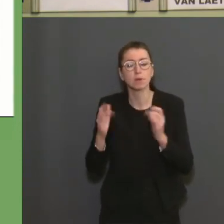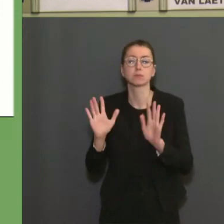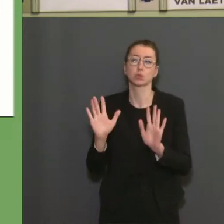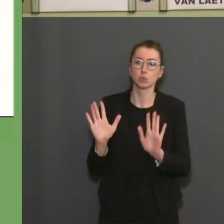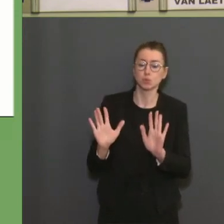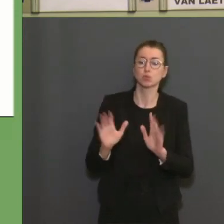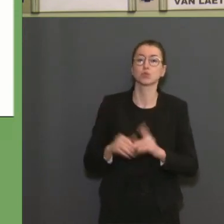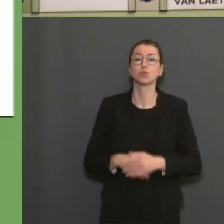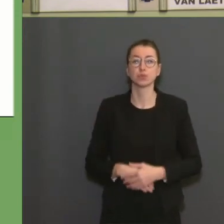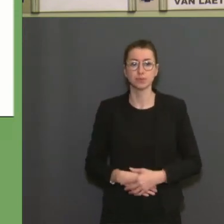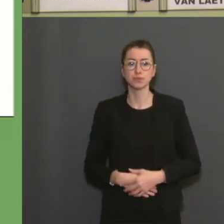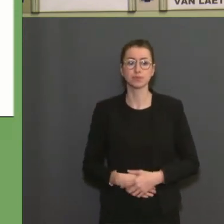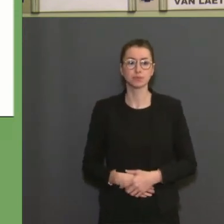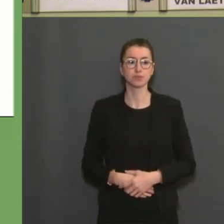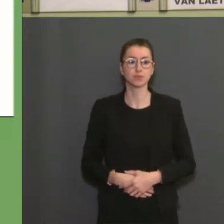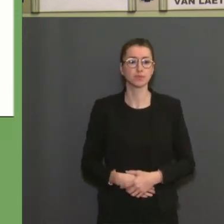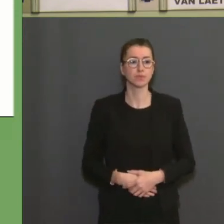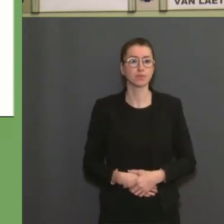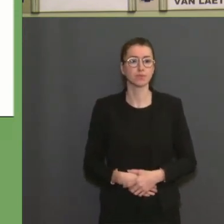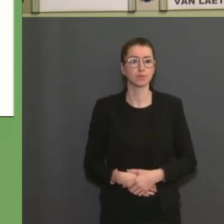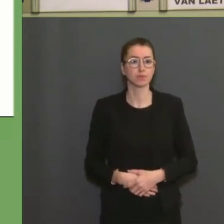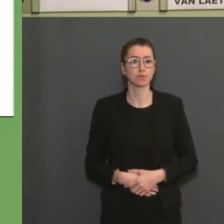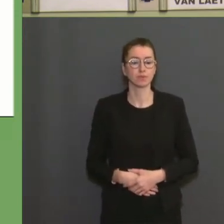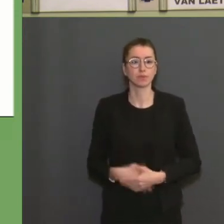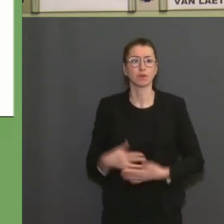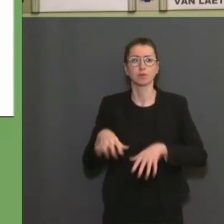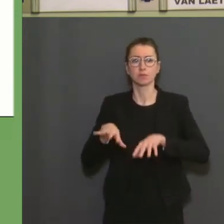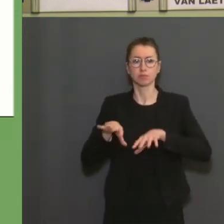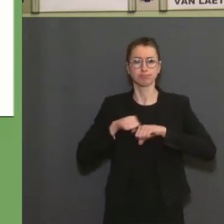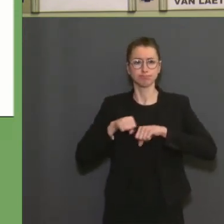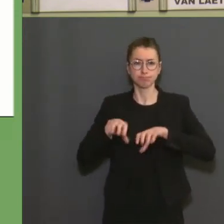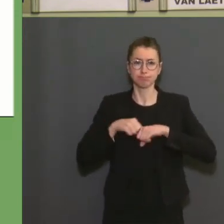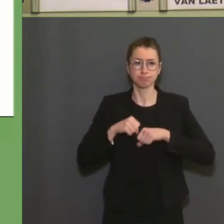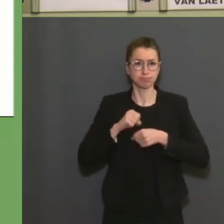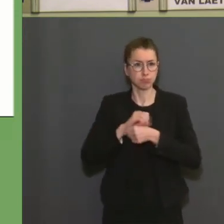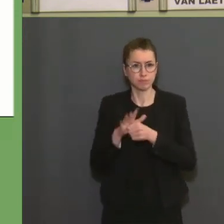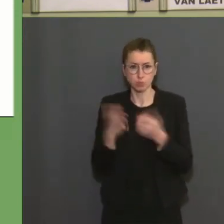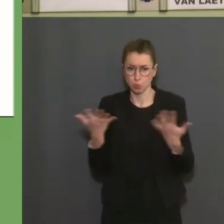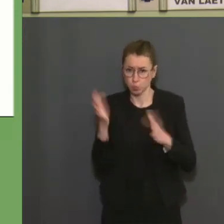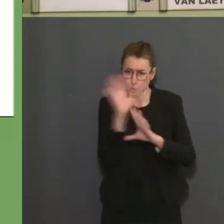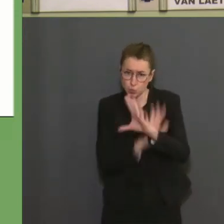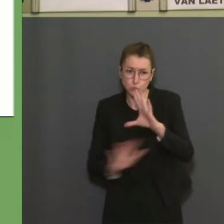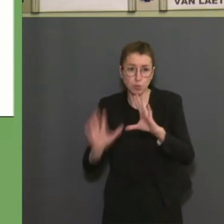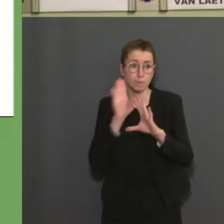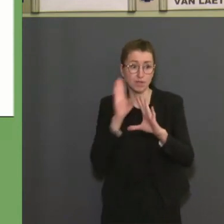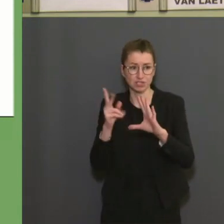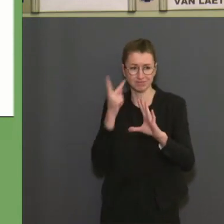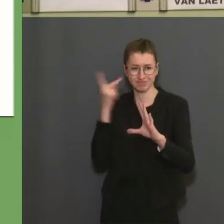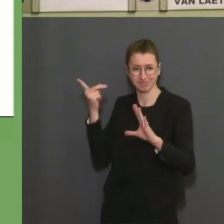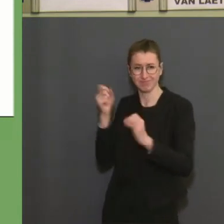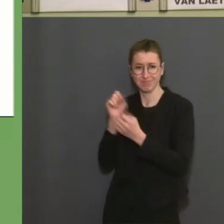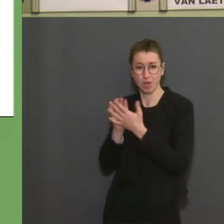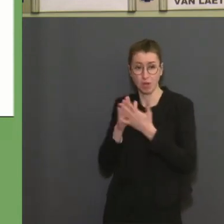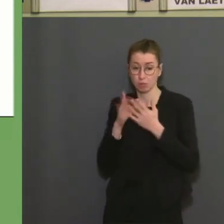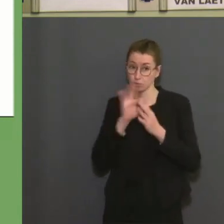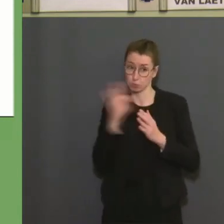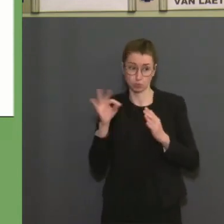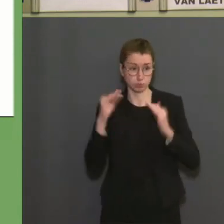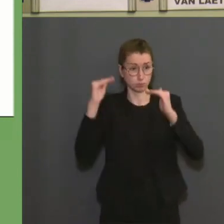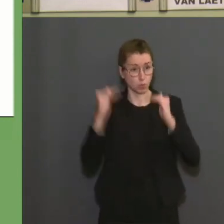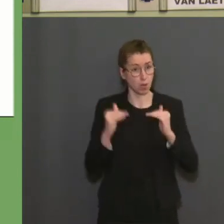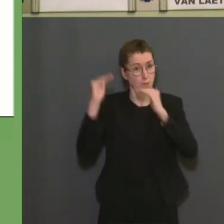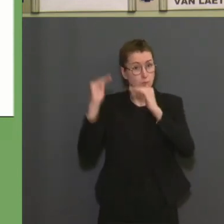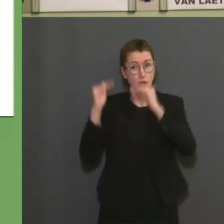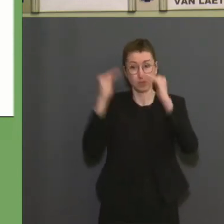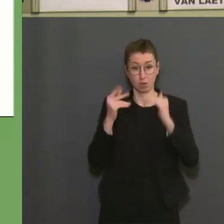Cette baisse des nombres de nouveaux cas est présente dans toutes les provinces, comme vous voyez sur la carte verte de la Belgique, et